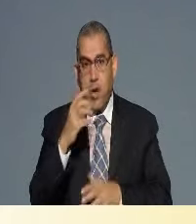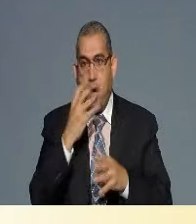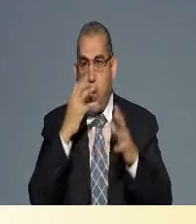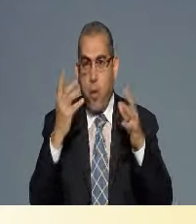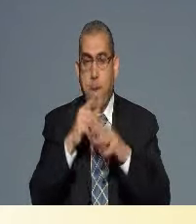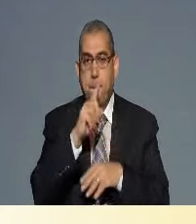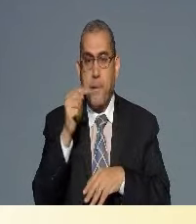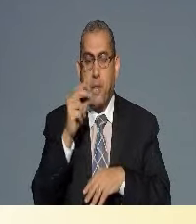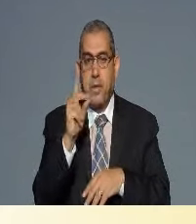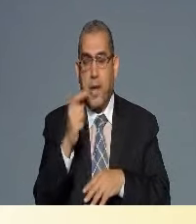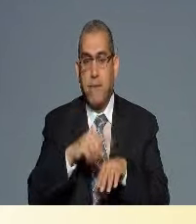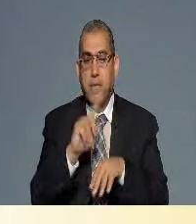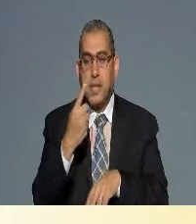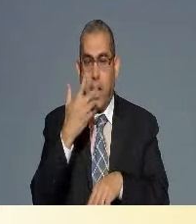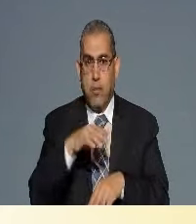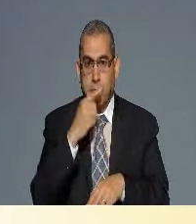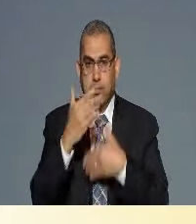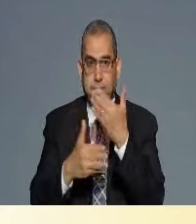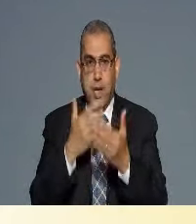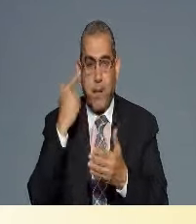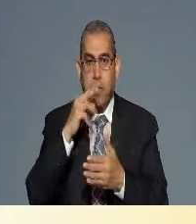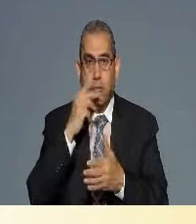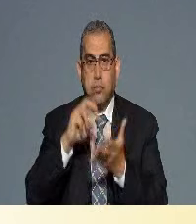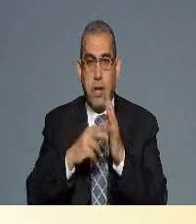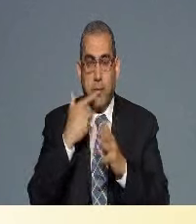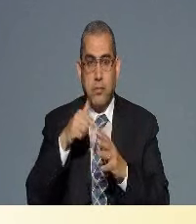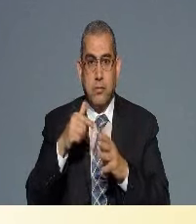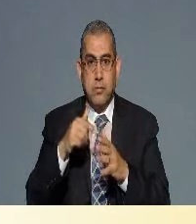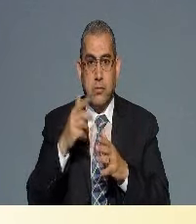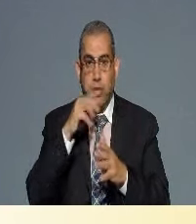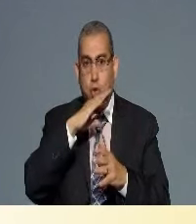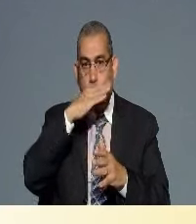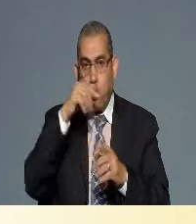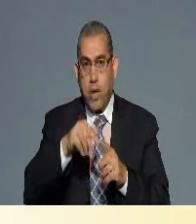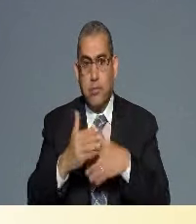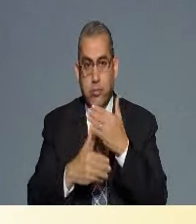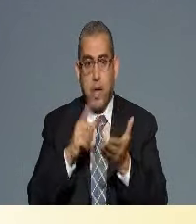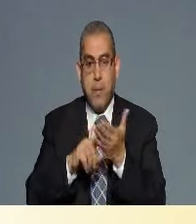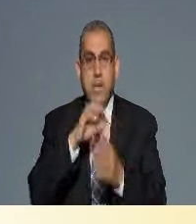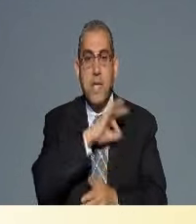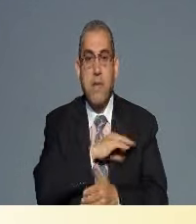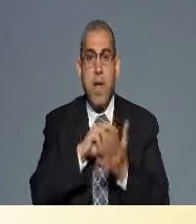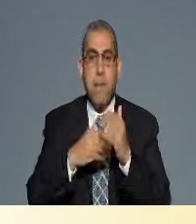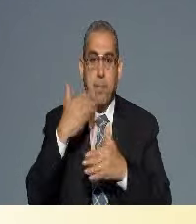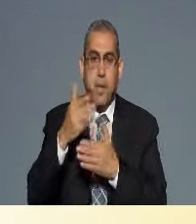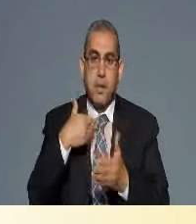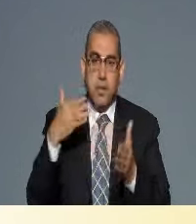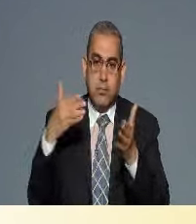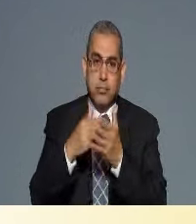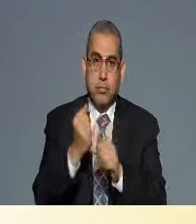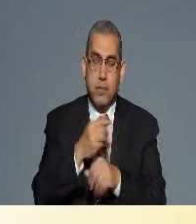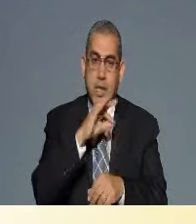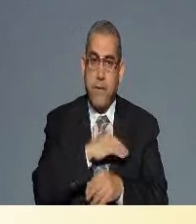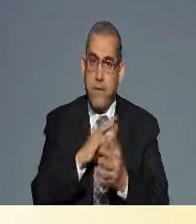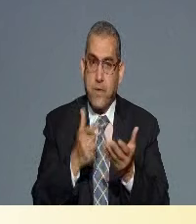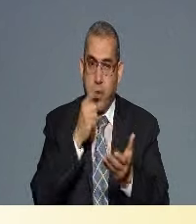ساعة، لها دور كبير. احنا كنا بنتكلم دلوقتي عن الذرة وايه الفوائد اللي هتقع علينا جراء ذلك، احنا بنتكلم